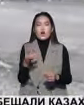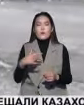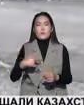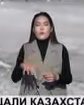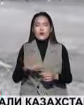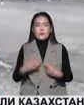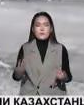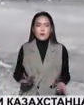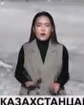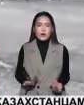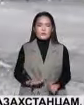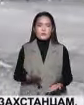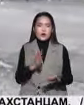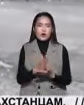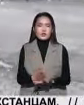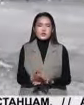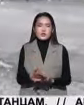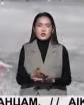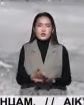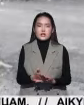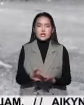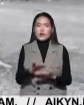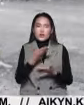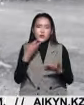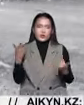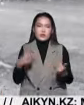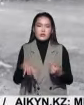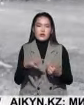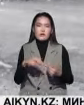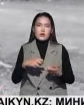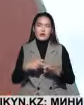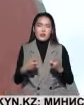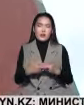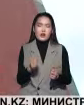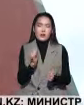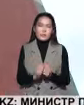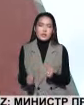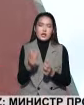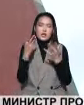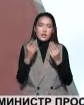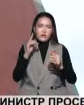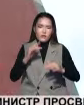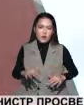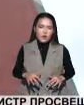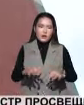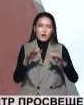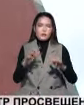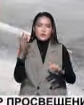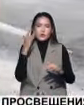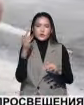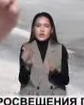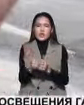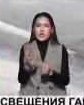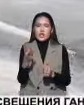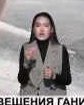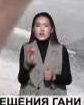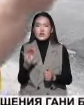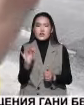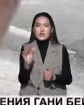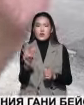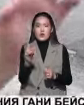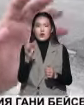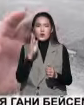и нескончаемые проблемы, бесконечные потопы. Напротив моей квартиры стоит щиток